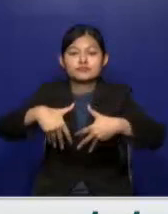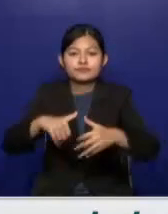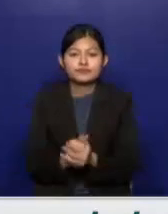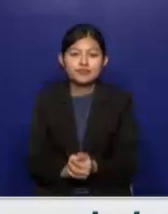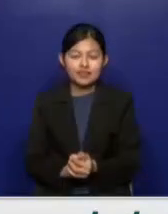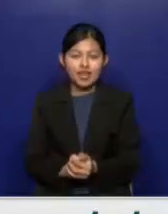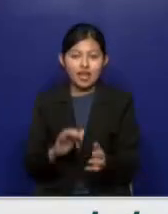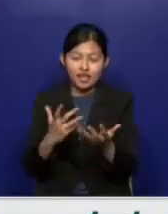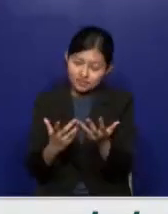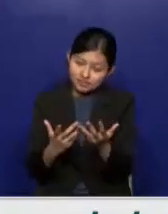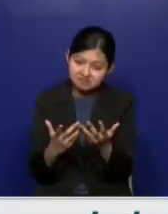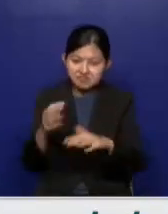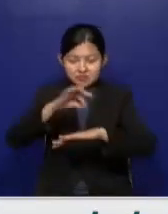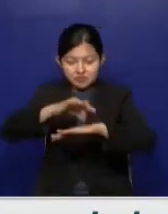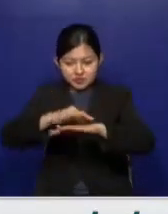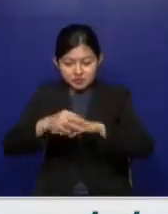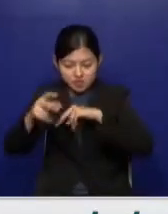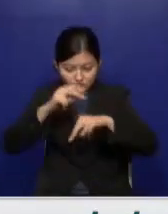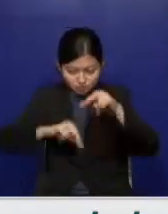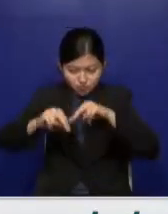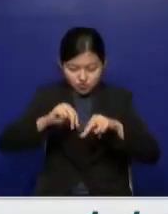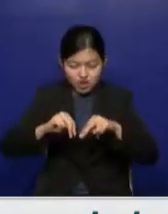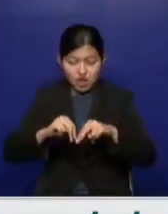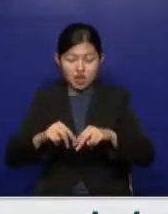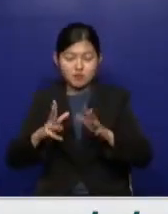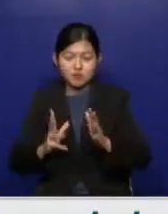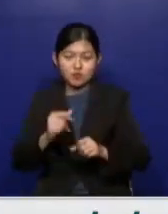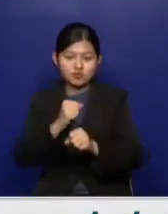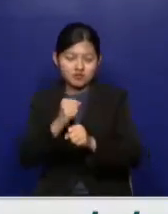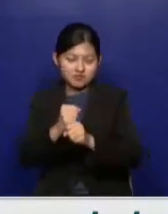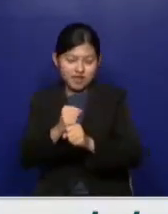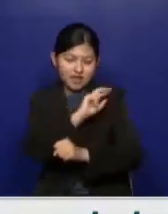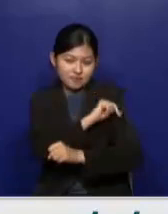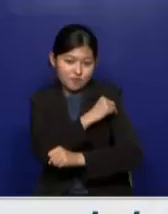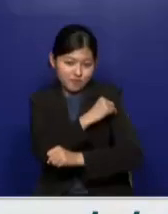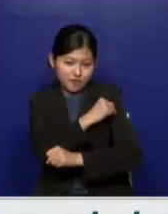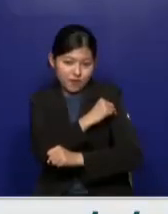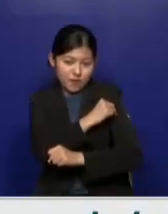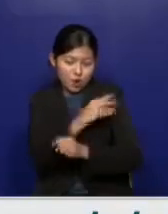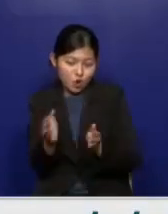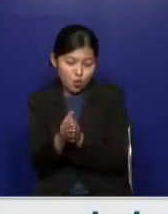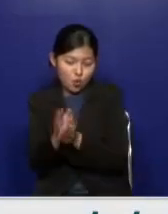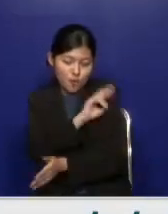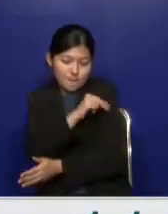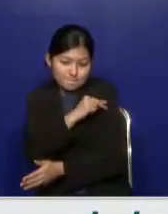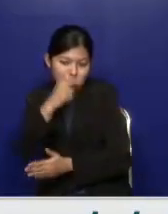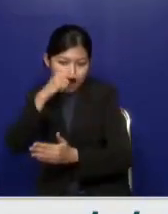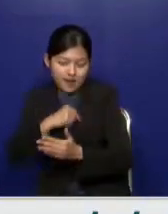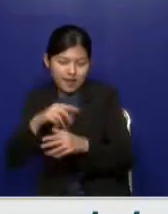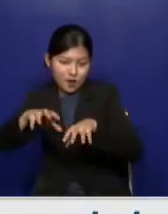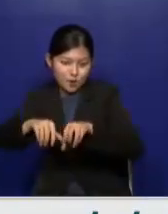ครองตำแหน่งเป็นนักวิชาการสาธารณสุขอาจจะครองตำแหน่งเป็นเจ้าพนักงานสาธารณสุขนะครับกับแพทย์แผนไทย2วิชาชีพนี้เกิดม